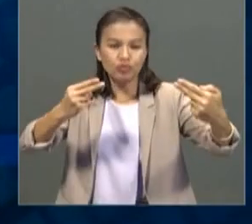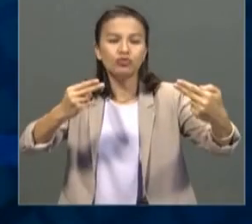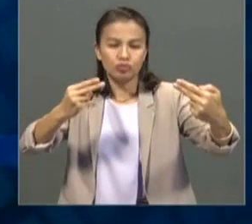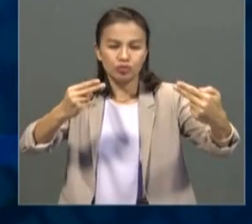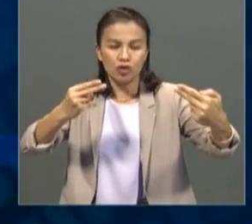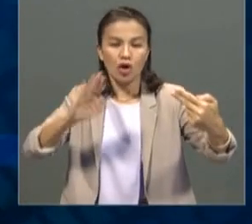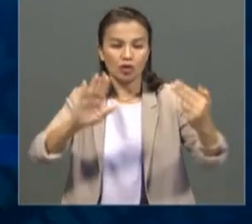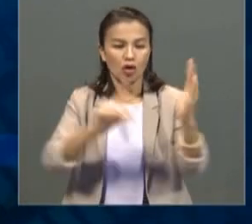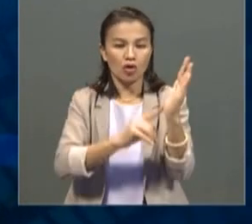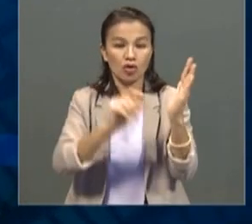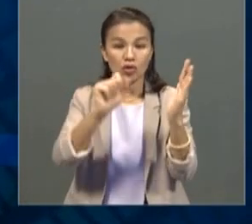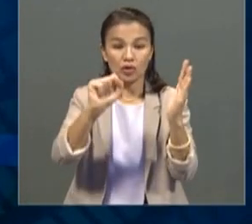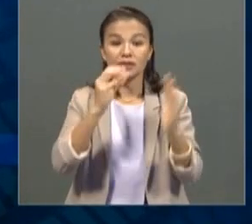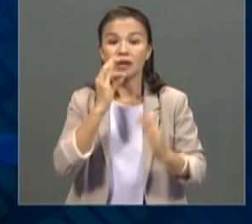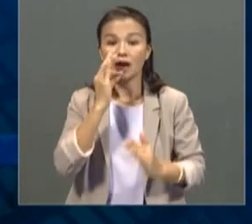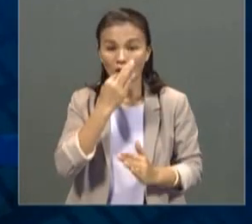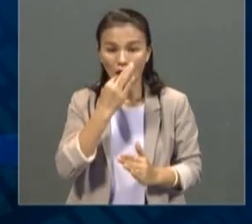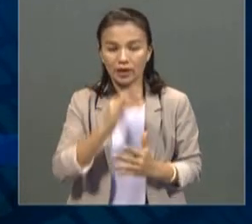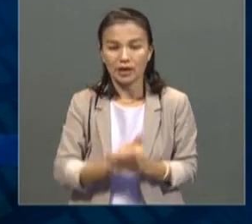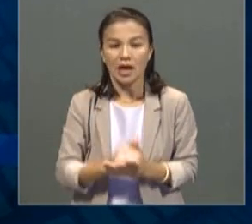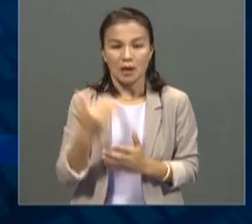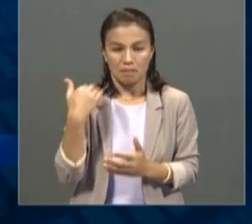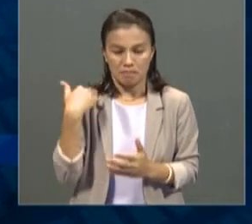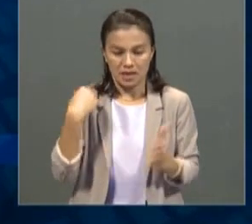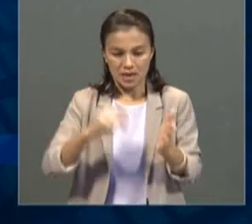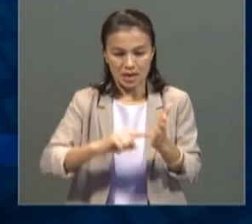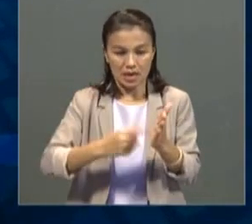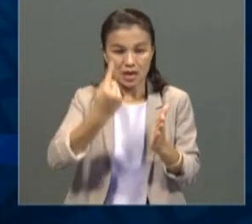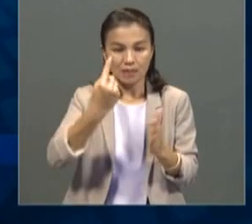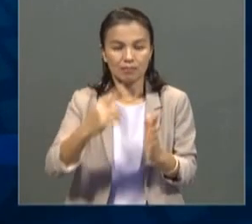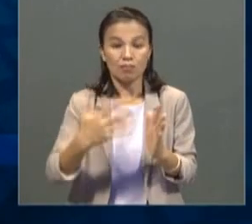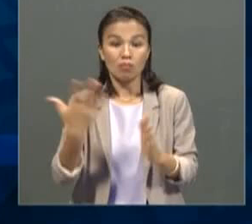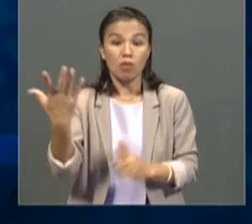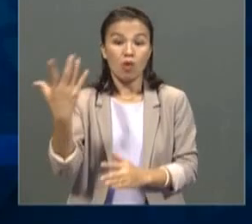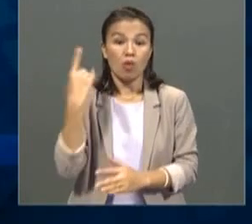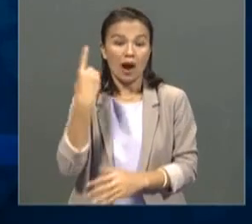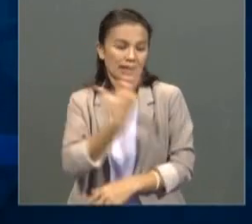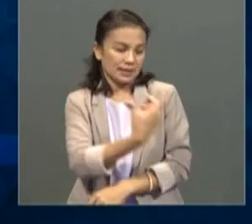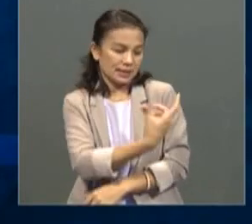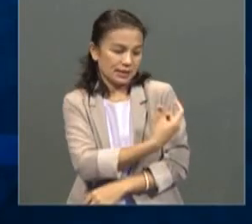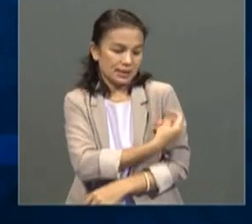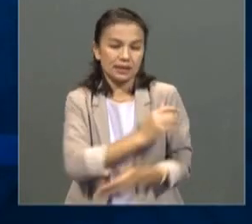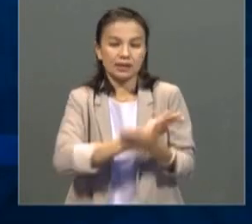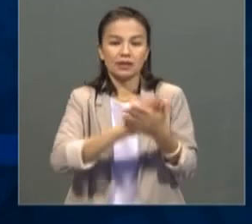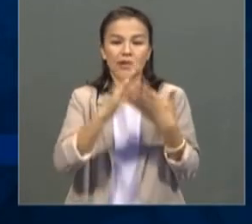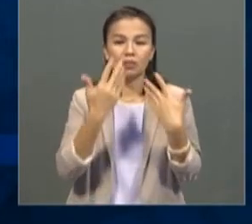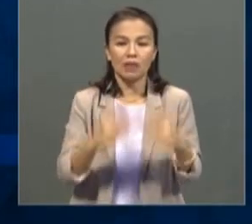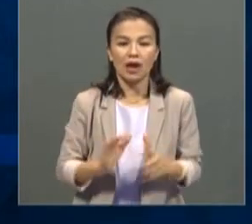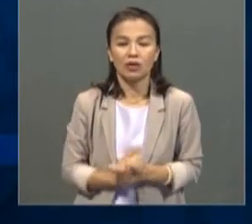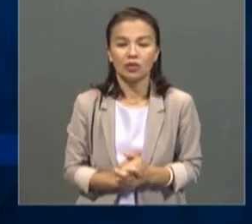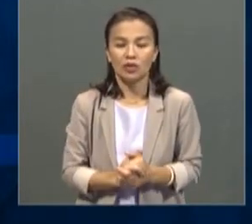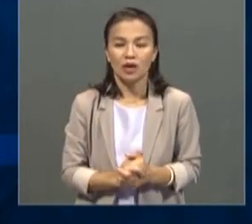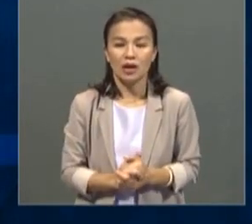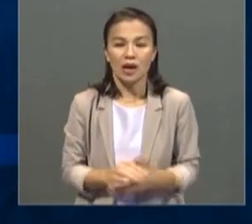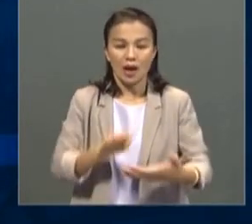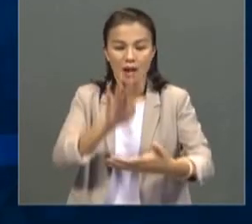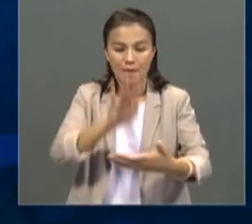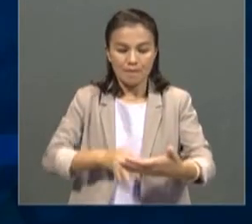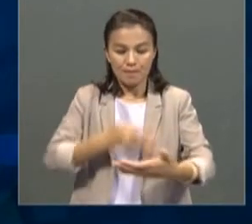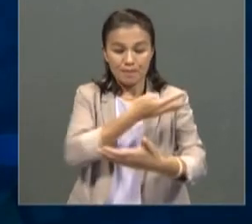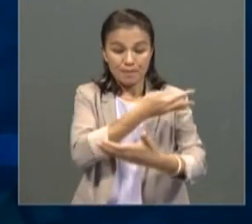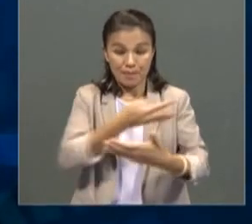smooth talk အကြောင်းကျွန်တော်တို့ဆွေးနွေးခဲ့တယ်မနေ့ကလည်းဒီ smooth talk ကပေါ့နော်ပထမဦးဆုံးဈေးဦးဖောက်ကနအုံး